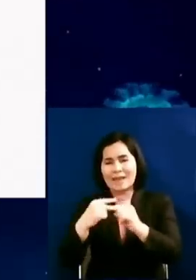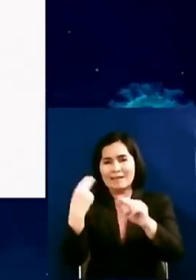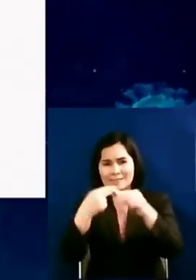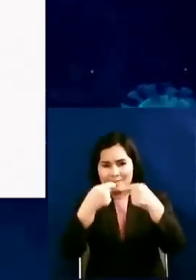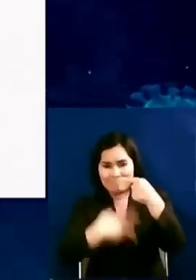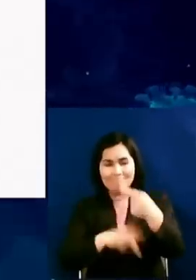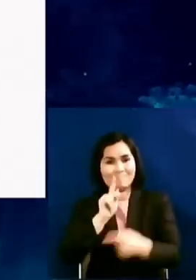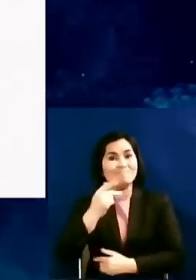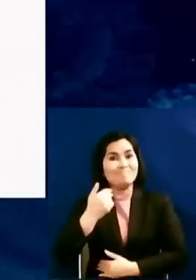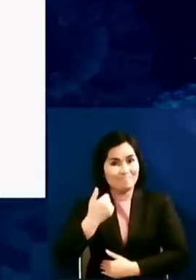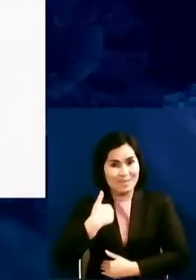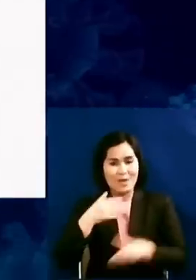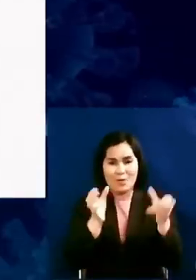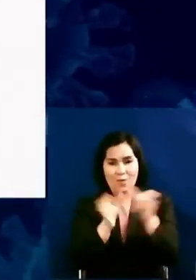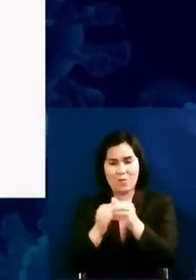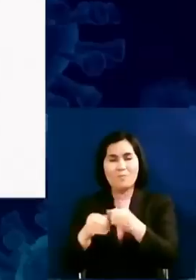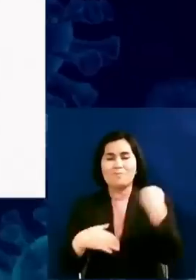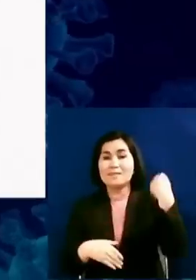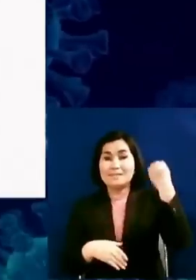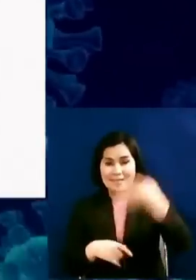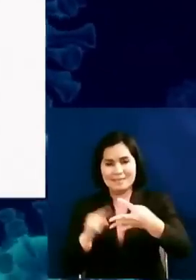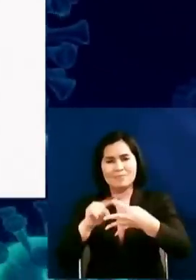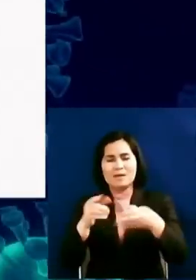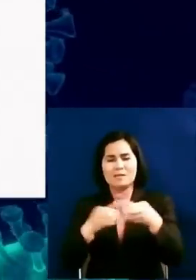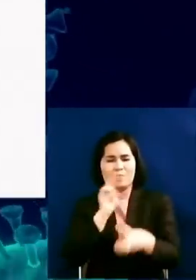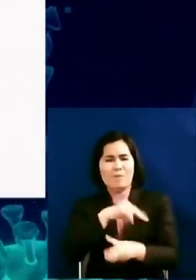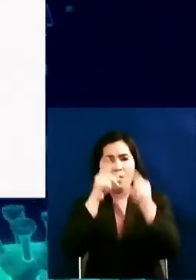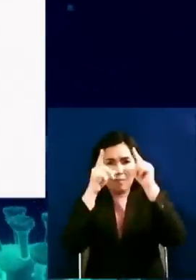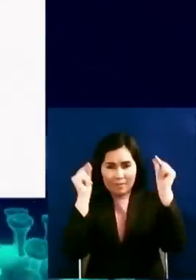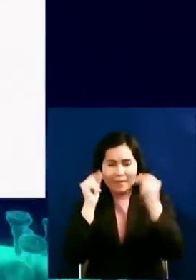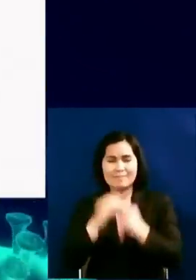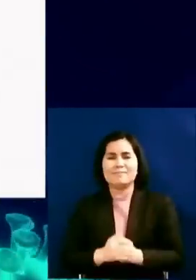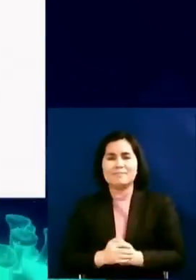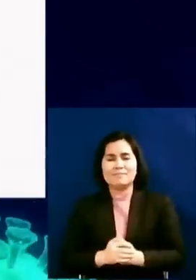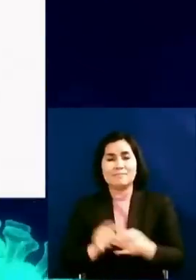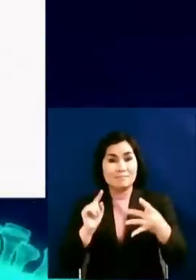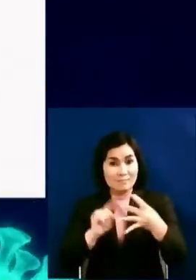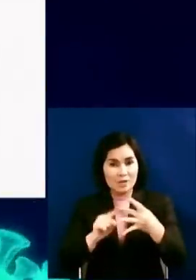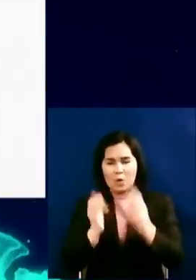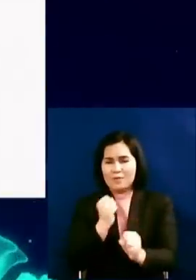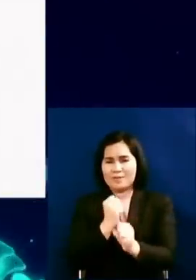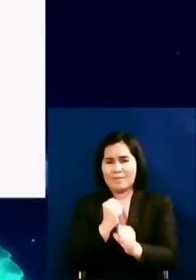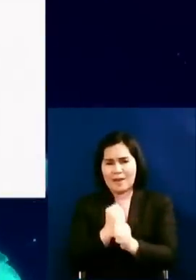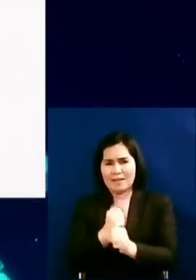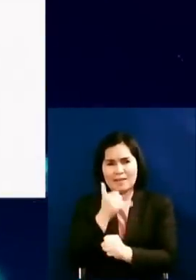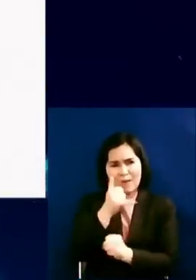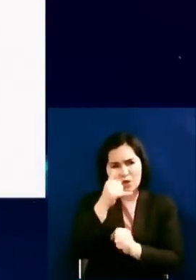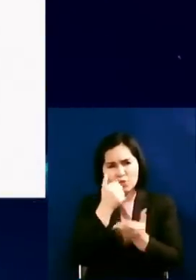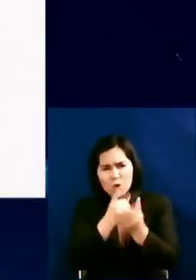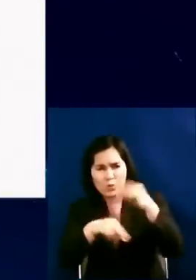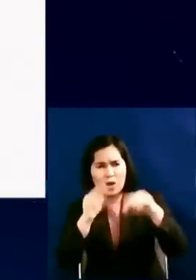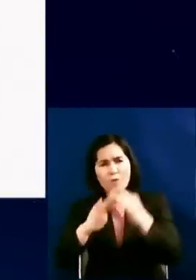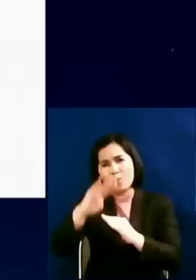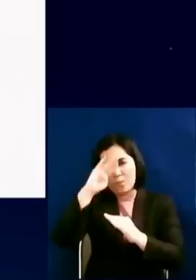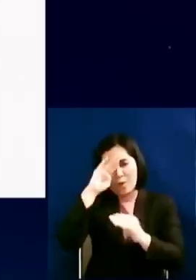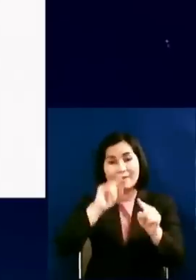างๆอยู่แล้วอย่างที่บอกว่ามี4กลุ่มนะครับก็คือ1บุคลากรทางการแพทย์และสาธารณสุข2บุคลากรเจ้าหน้าที่ที่มีโอกาสสัมผัสกับผู้ป่วยอื่